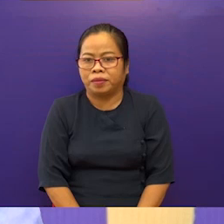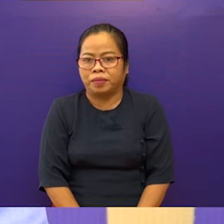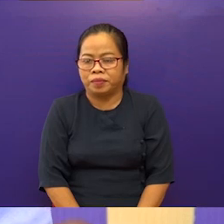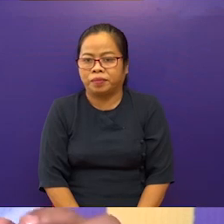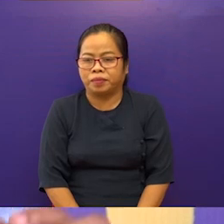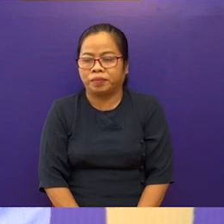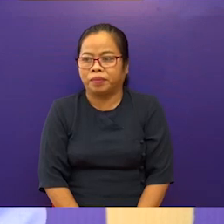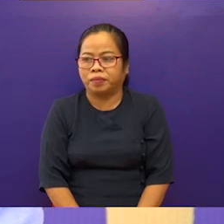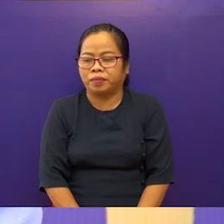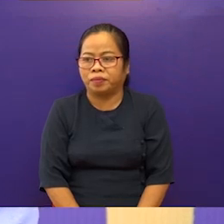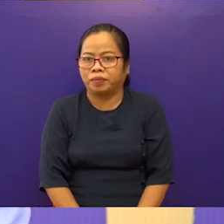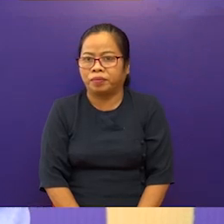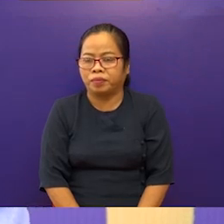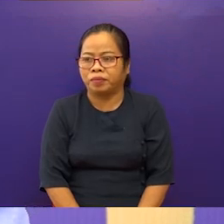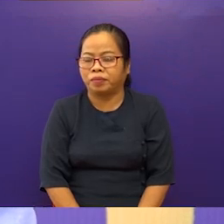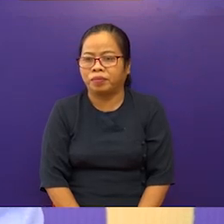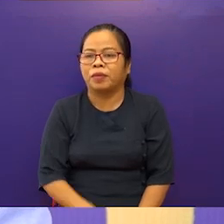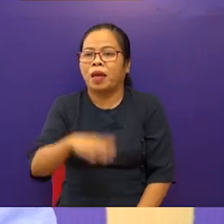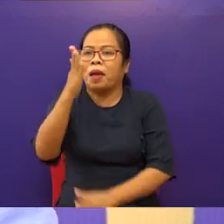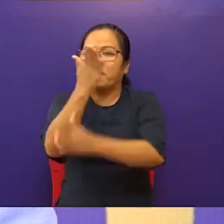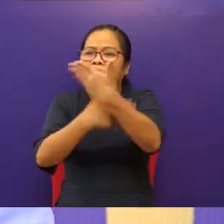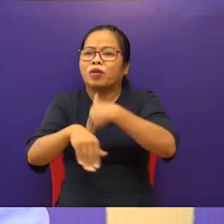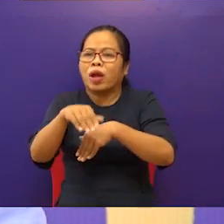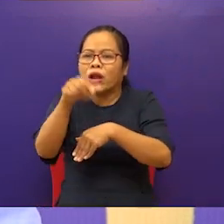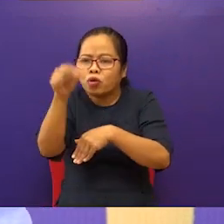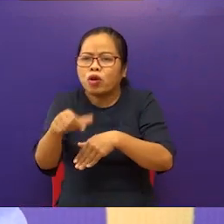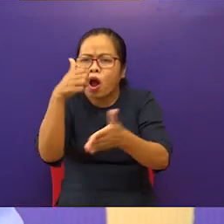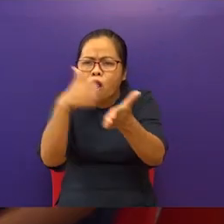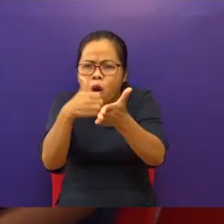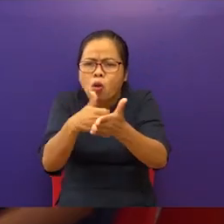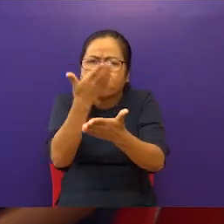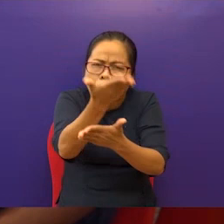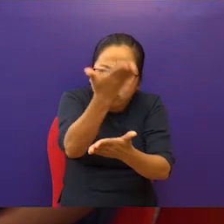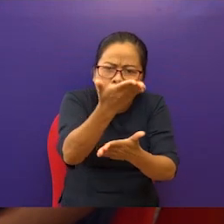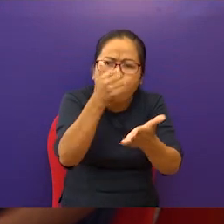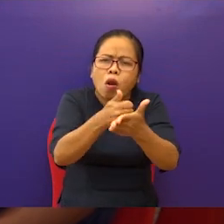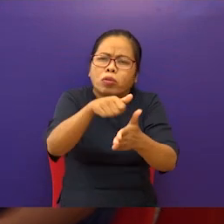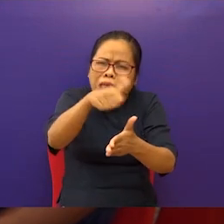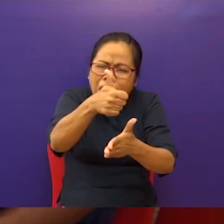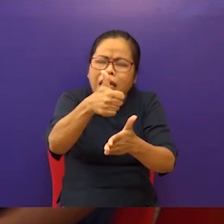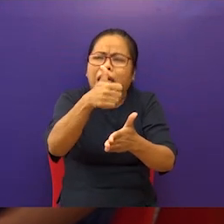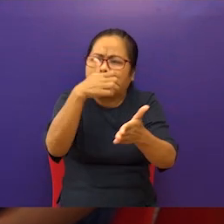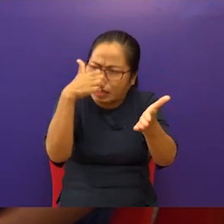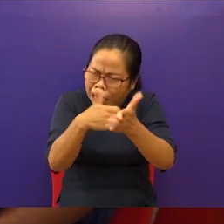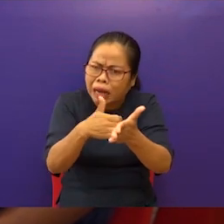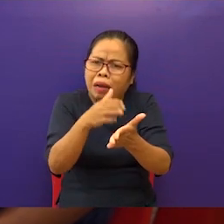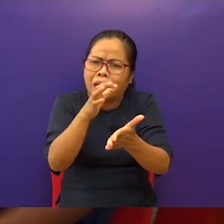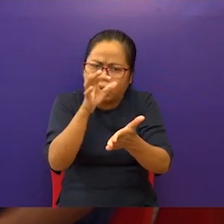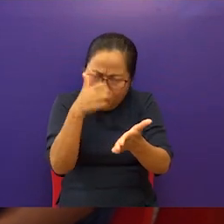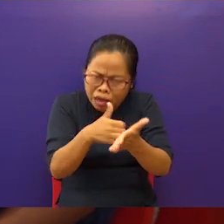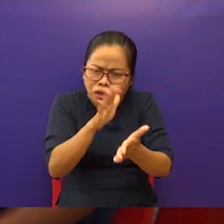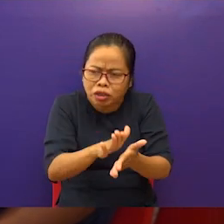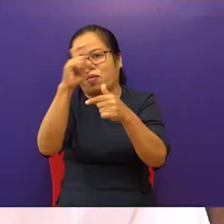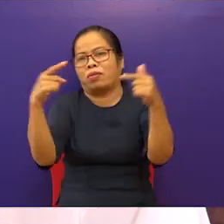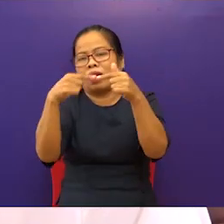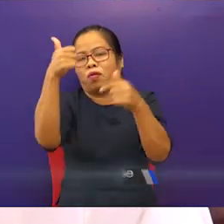တ်စံဆွမ်းတွေကအလုပ်ကင်ကြတော့ခက်တယ်ဒါပေမဲ့အခွန်ကြတော့ပေးနေရလို့ရှိရင်တော့နင့်နာတာပေါ့နော်ဆရာကအဓိကမေးတာဇော်လင်းထုံးဥပဒေမထဲမှာအဲ့အရာတွေ